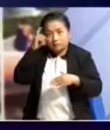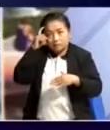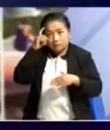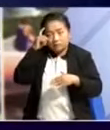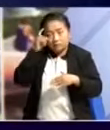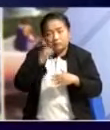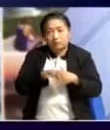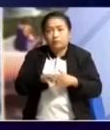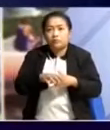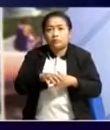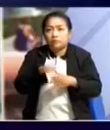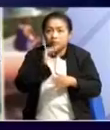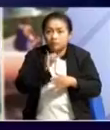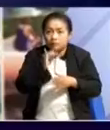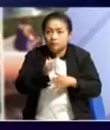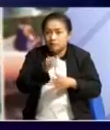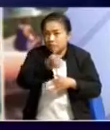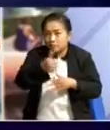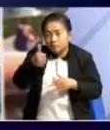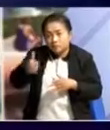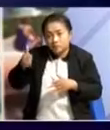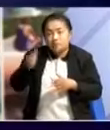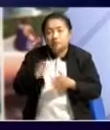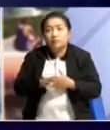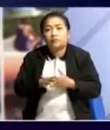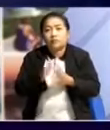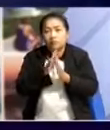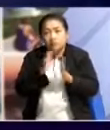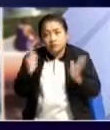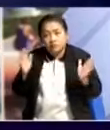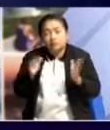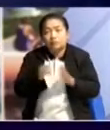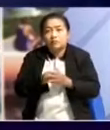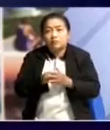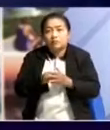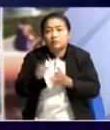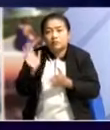มควรนะคะฉะนั้นก็ต้องตรึกตรองไต่ตรองแล้วลองวิเค